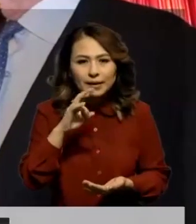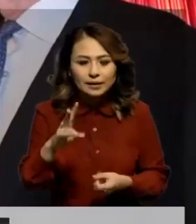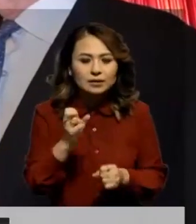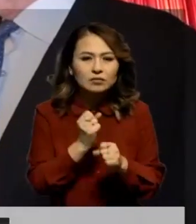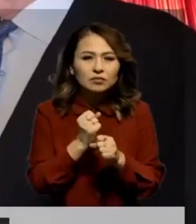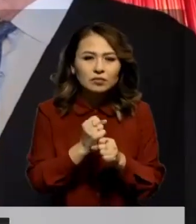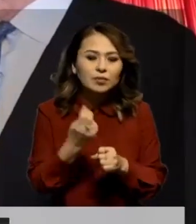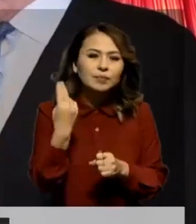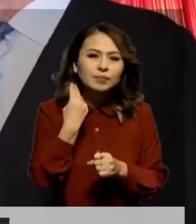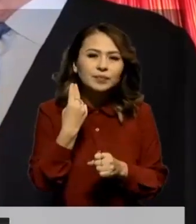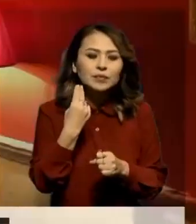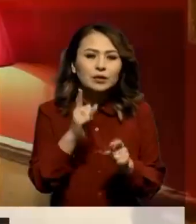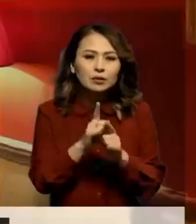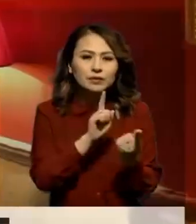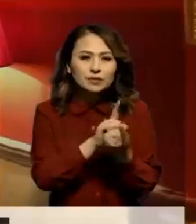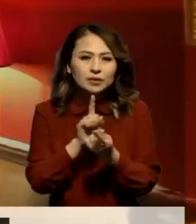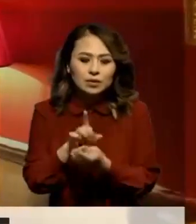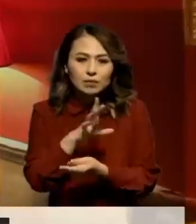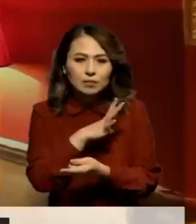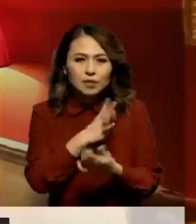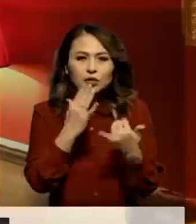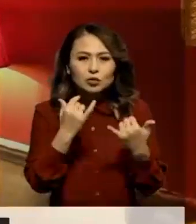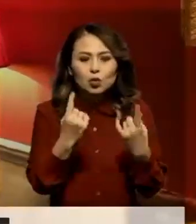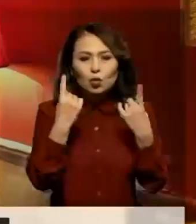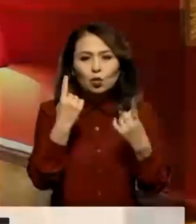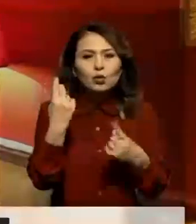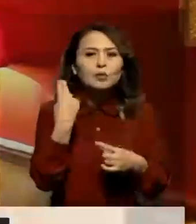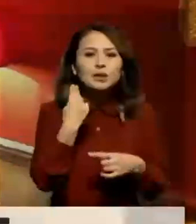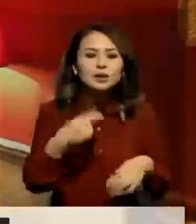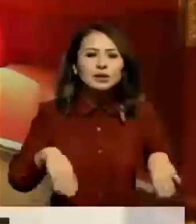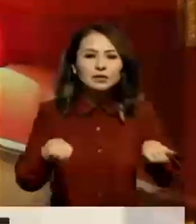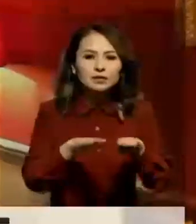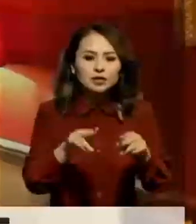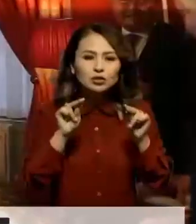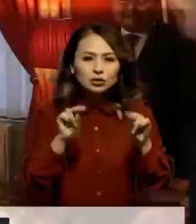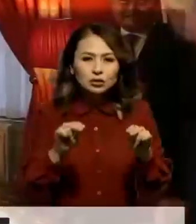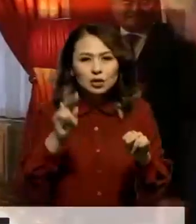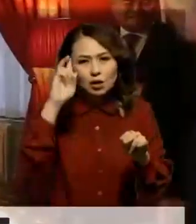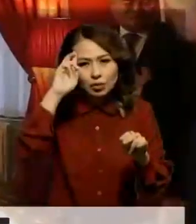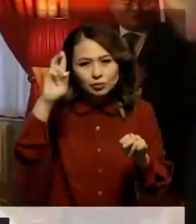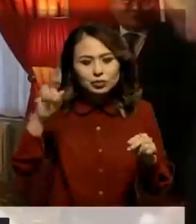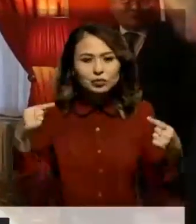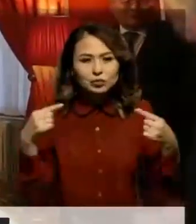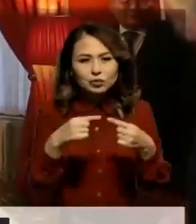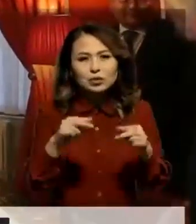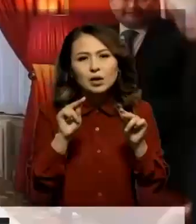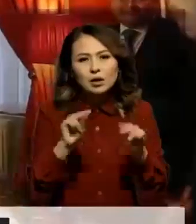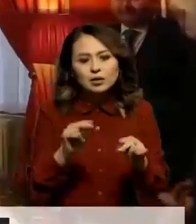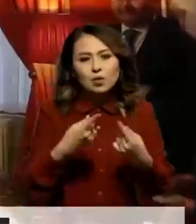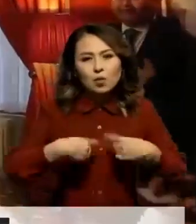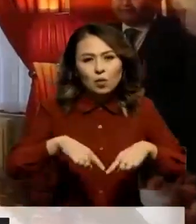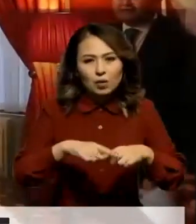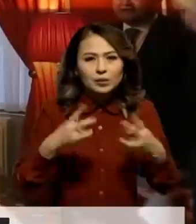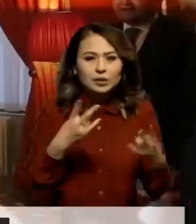британиялық ресми топтардың өкілдерімен де кездесті. Ұлыбритания жұртшылығы Қазақстанда әділ мемлекет, әділ экономика және әділ қоғам